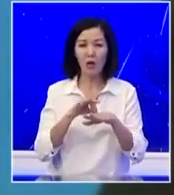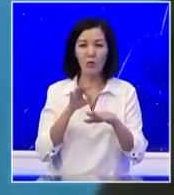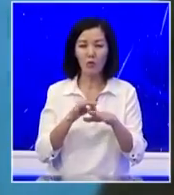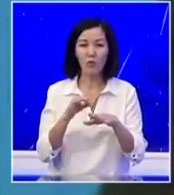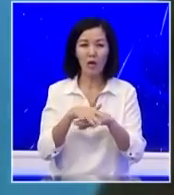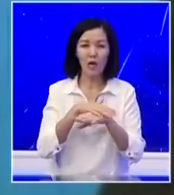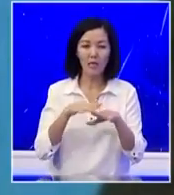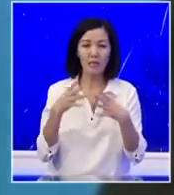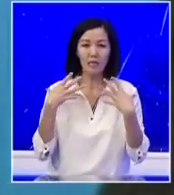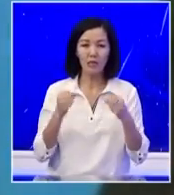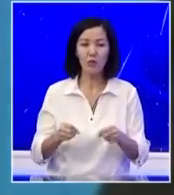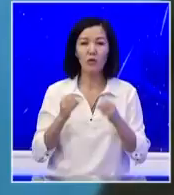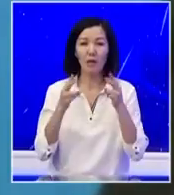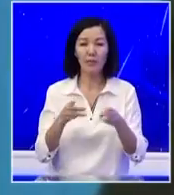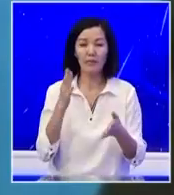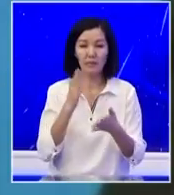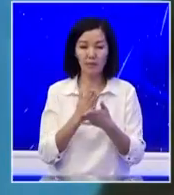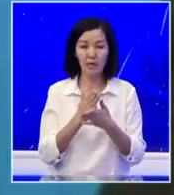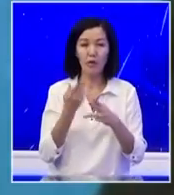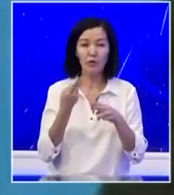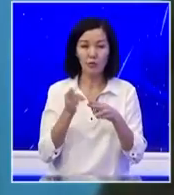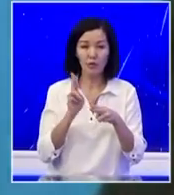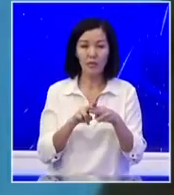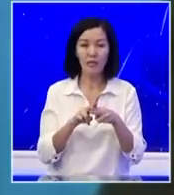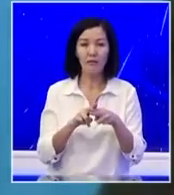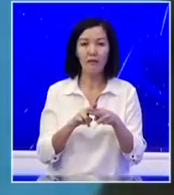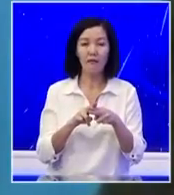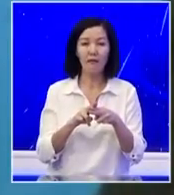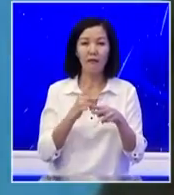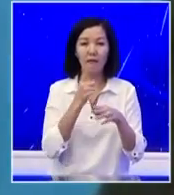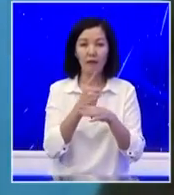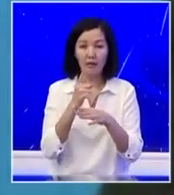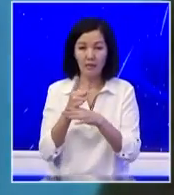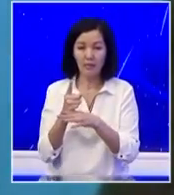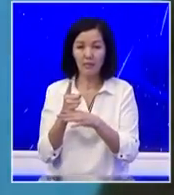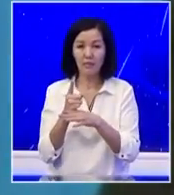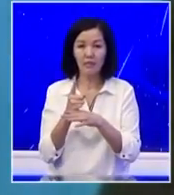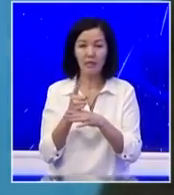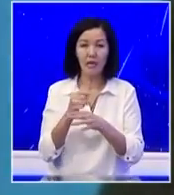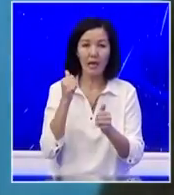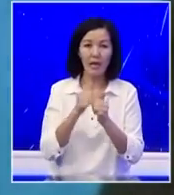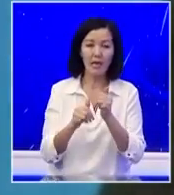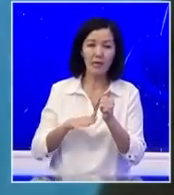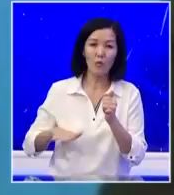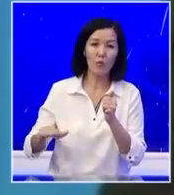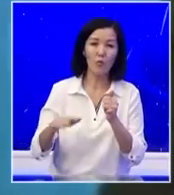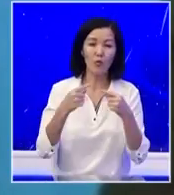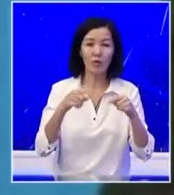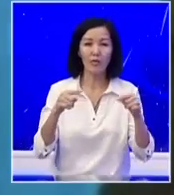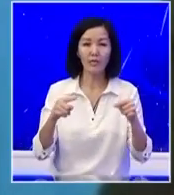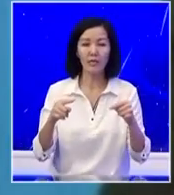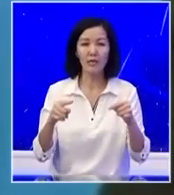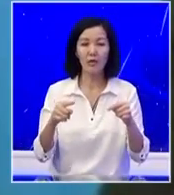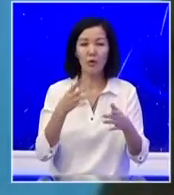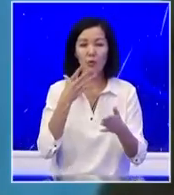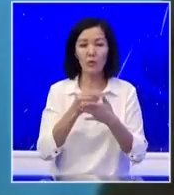де қауіпті. Сондықтан карантиндік шектеулер әр өңірдегі жағдайдың жақсаруына